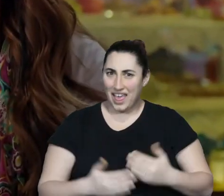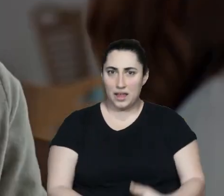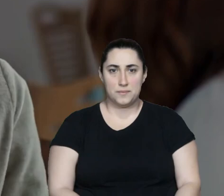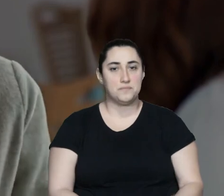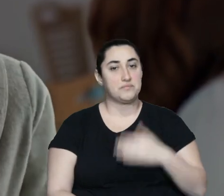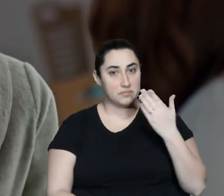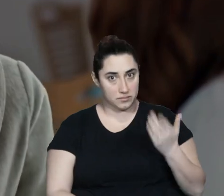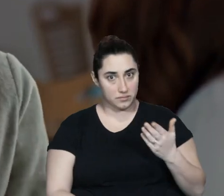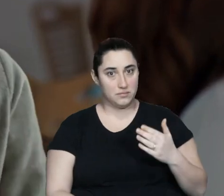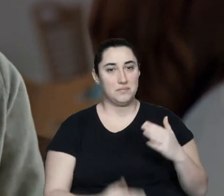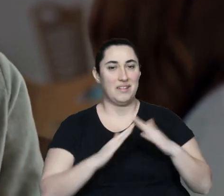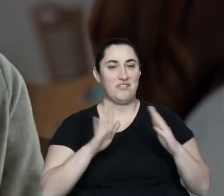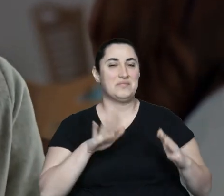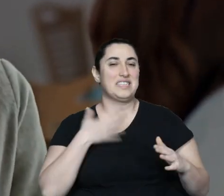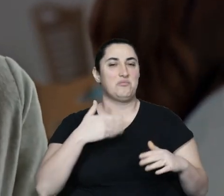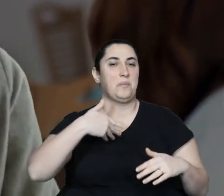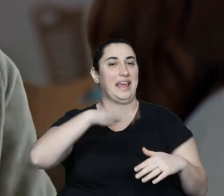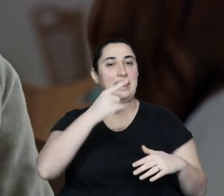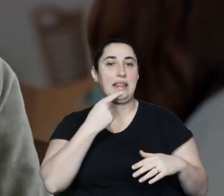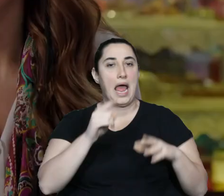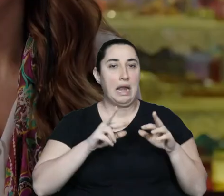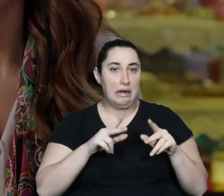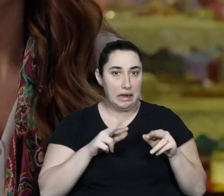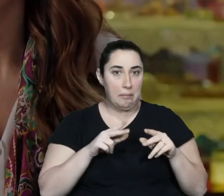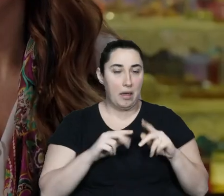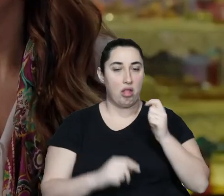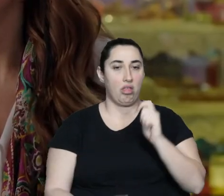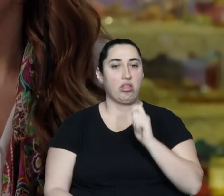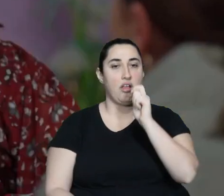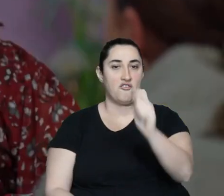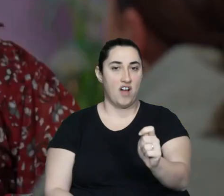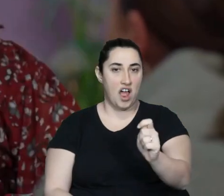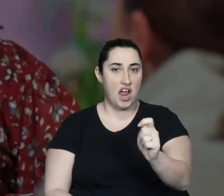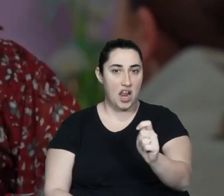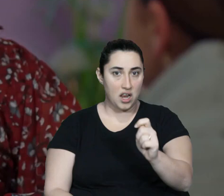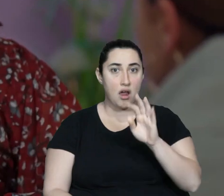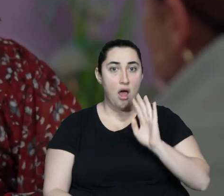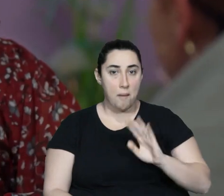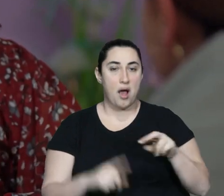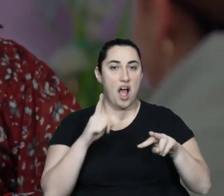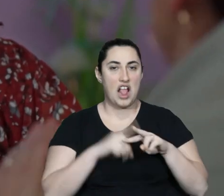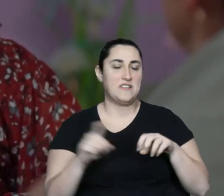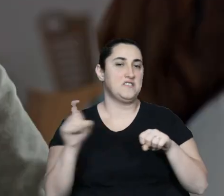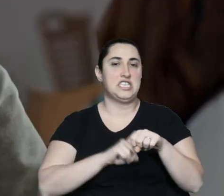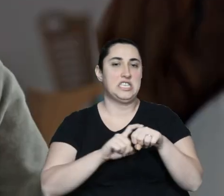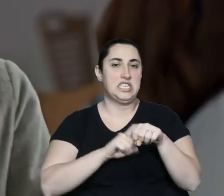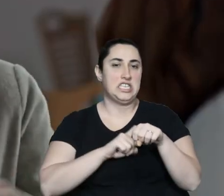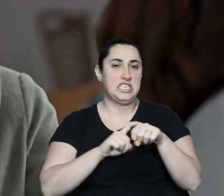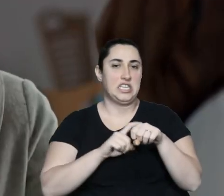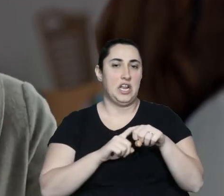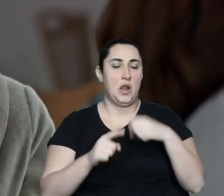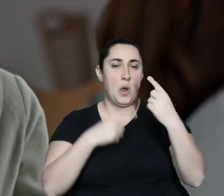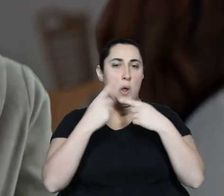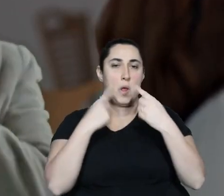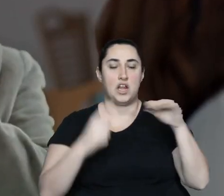Ya öyle evimde istemiyorum. Çek git dercesine anahtarı eline tutuşturmaya çalışırken Alev bir sinirlendi. Bir